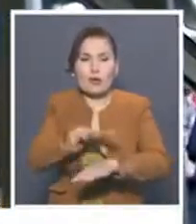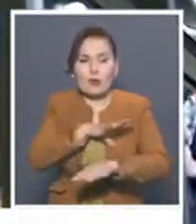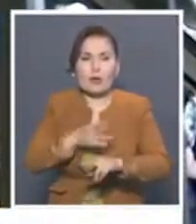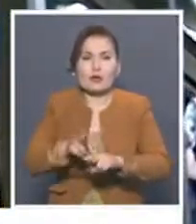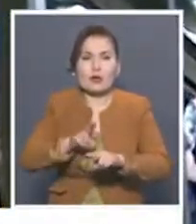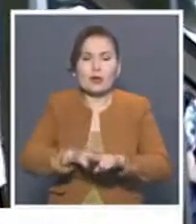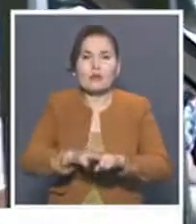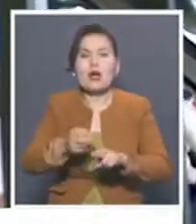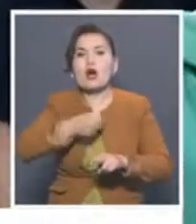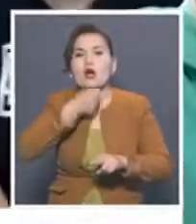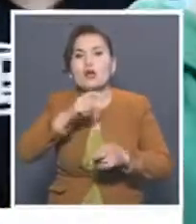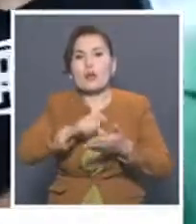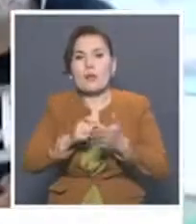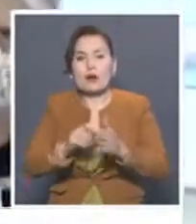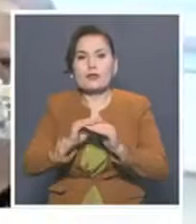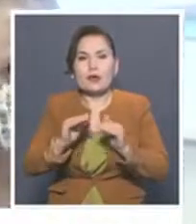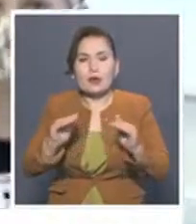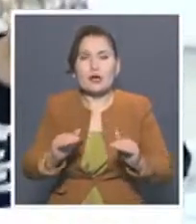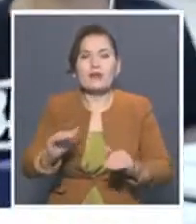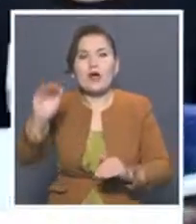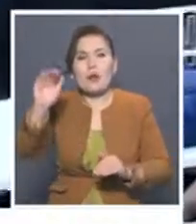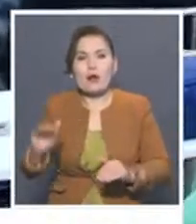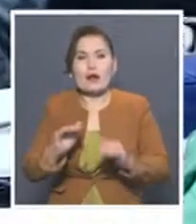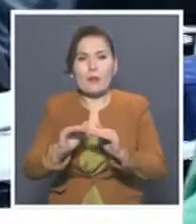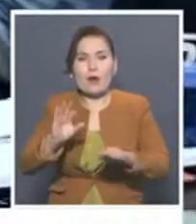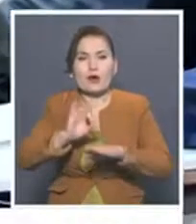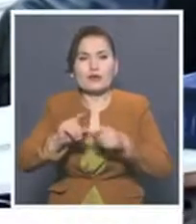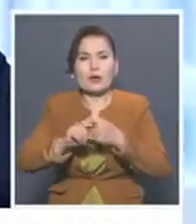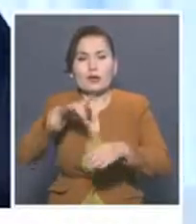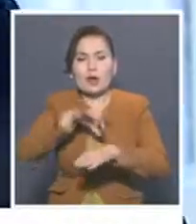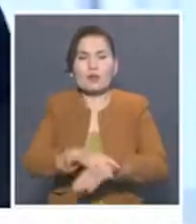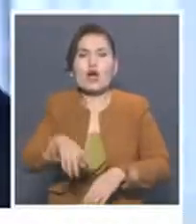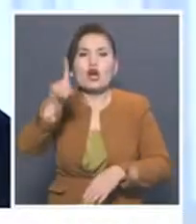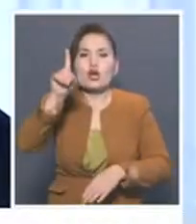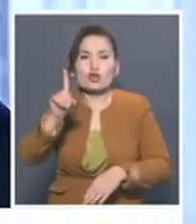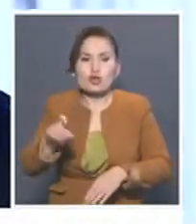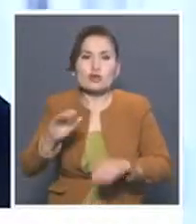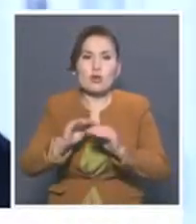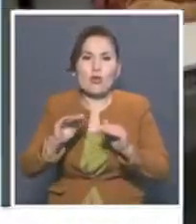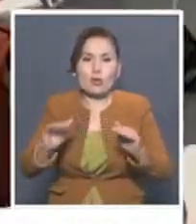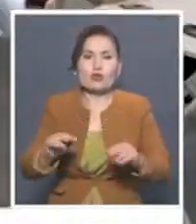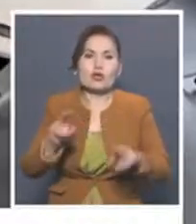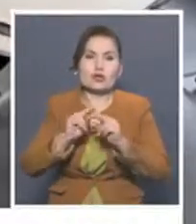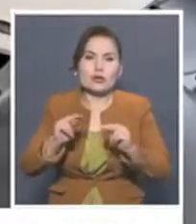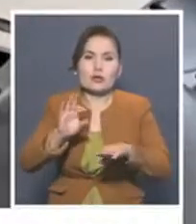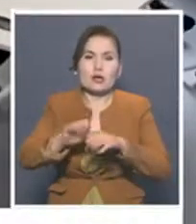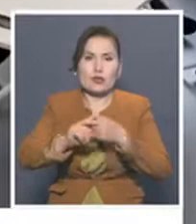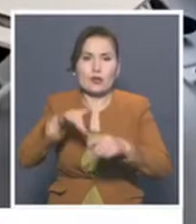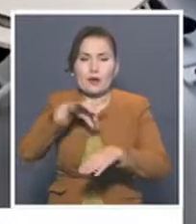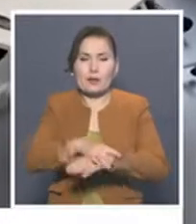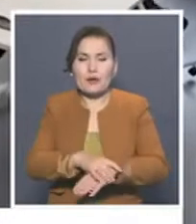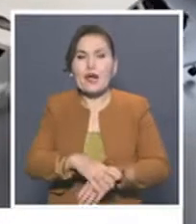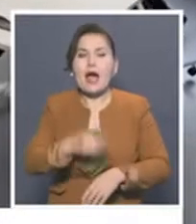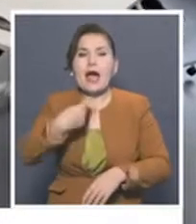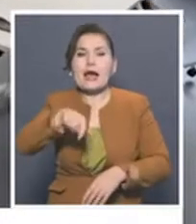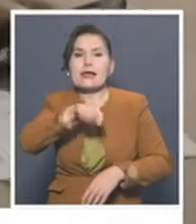кеселге жоғары сыныптағылармен қатар бастауыштағы балалар да шалдыққан. 100 шақты оқушы мен ұстаз карантинге жіберілді. Испания мектептерінде